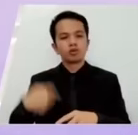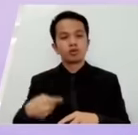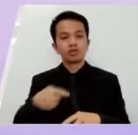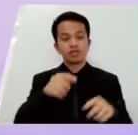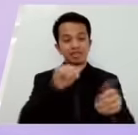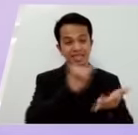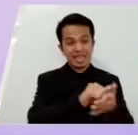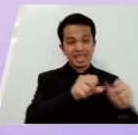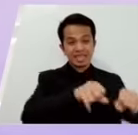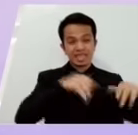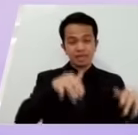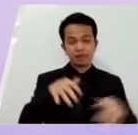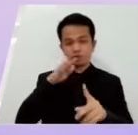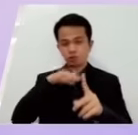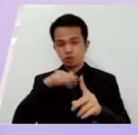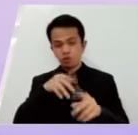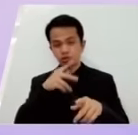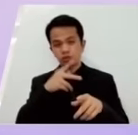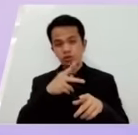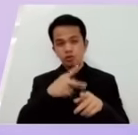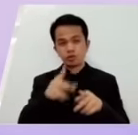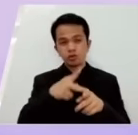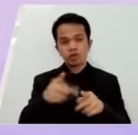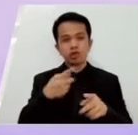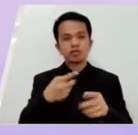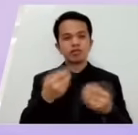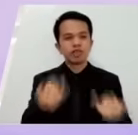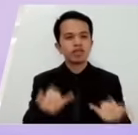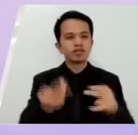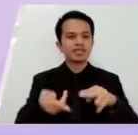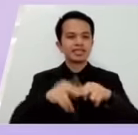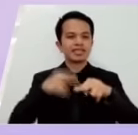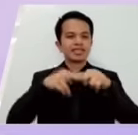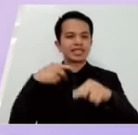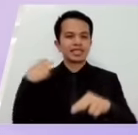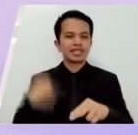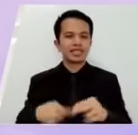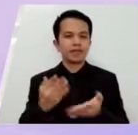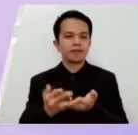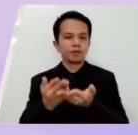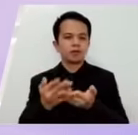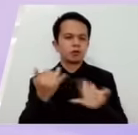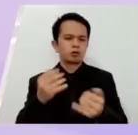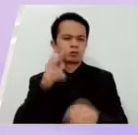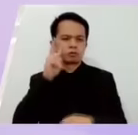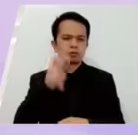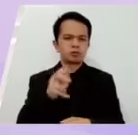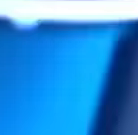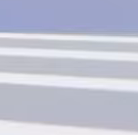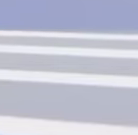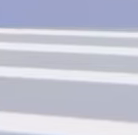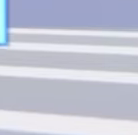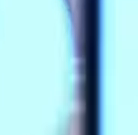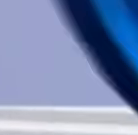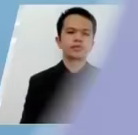naobserbahan ng ilang eksperto ang pagdami ng Chinese vessels sa Bajo de Masinloc. Saksi si Chino Gaston.